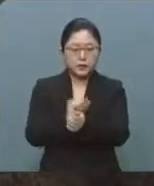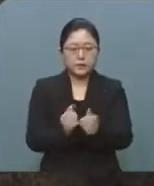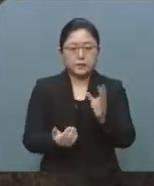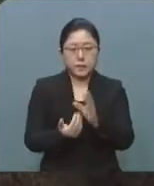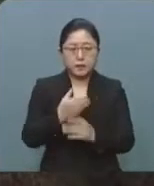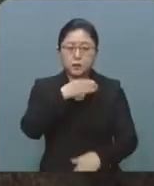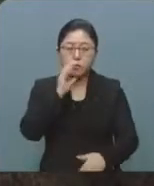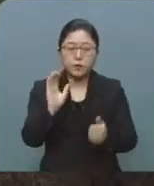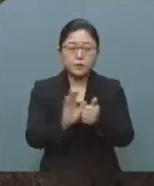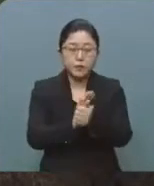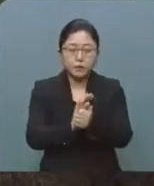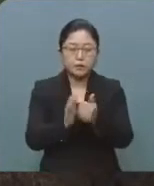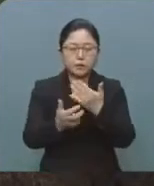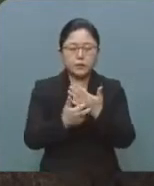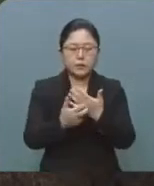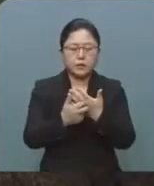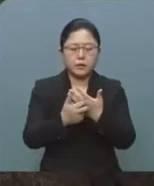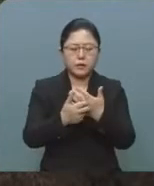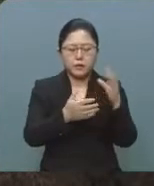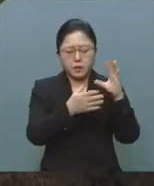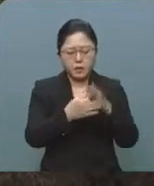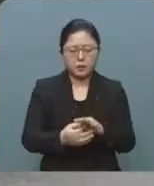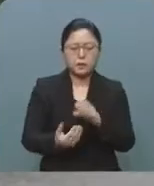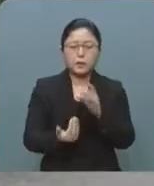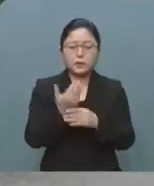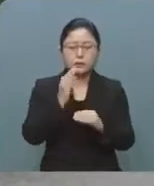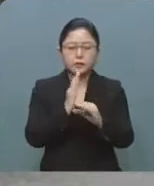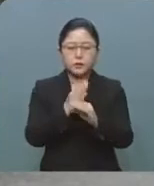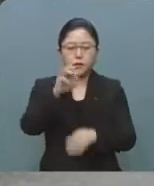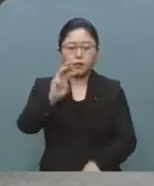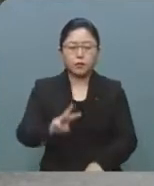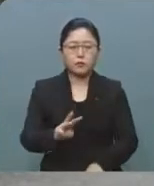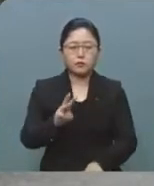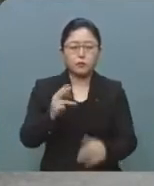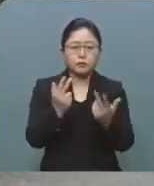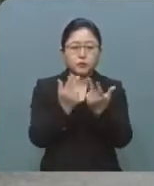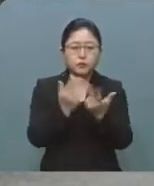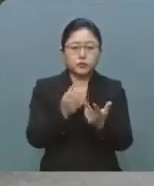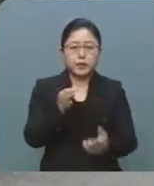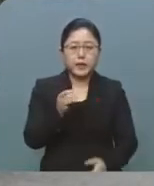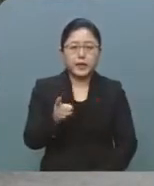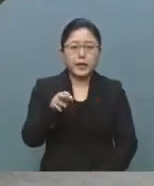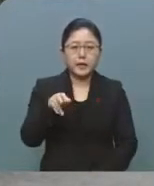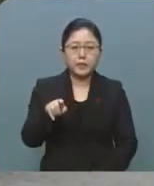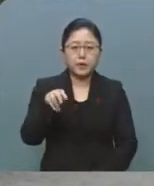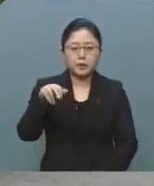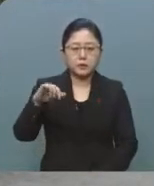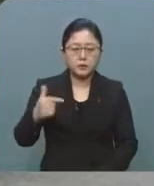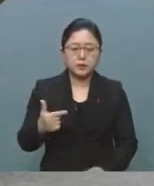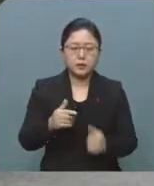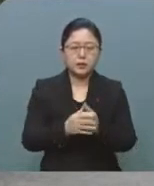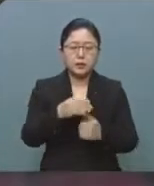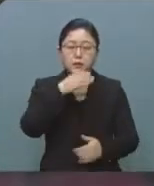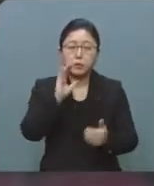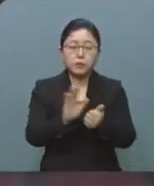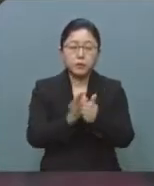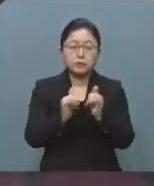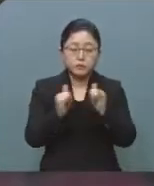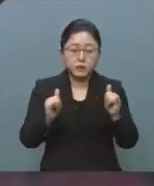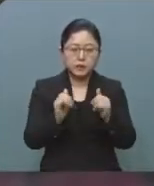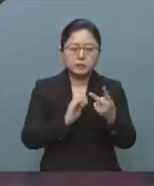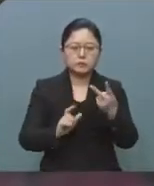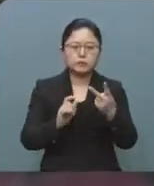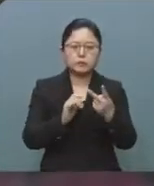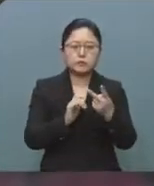일어난 요양원 관련 감염도 계속해서 나오고 있습니다. 광주 북구의 에버그린 요양원과 관련해 요양보호사 2명이